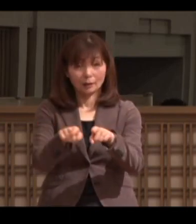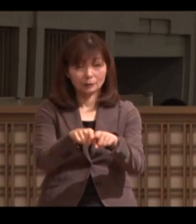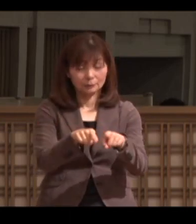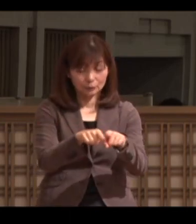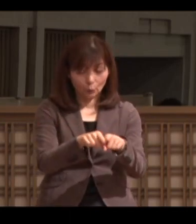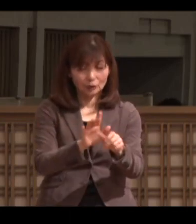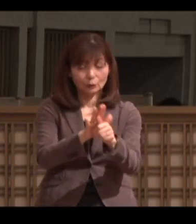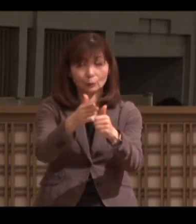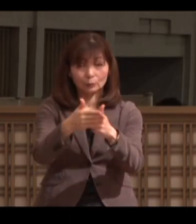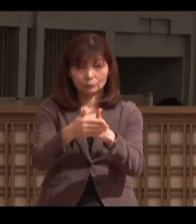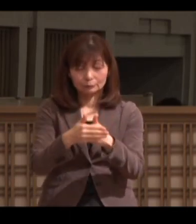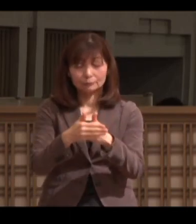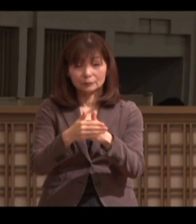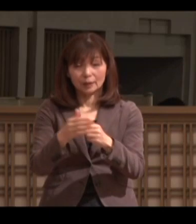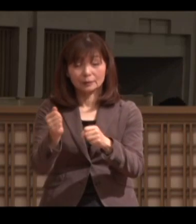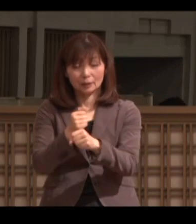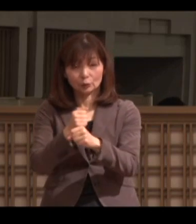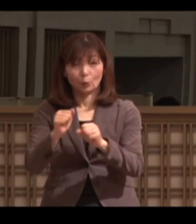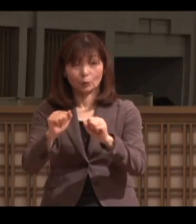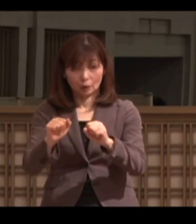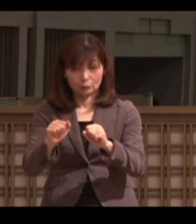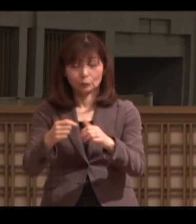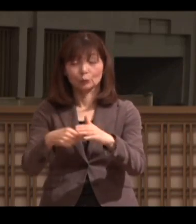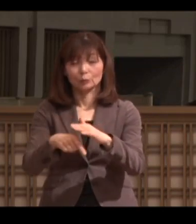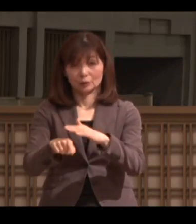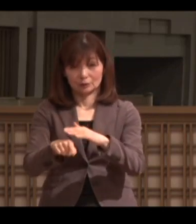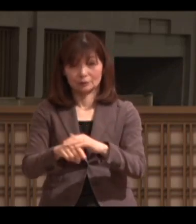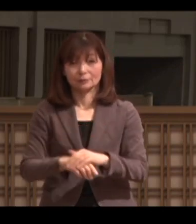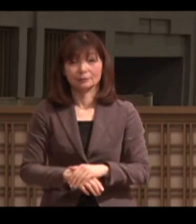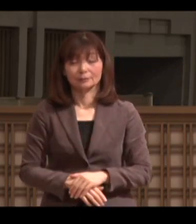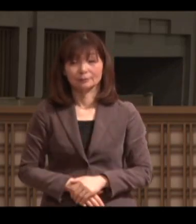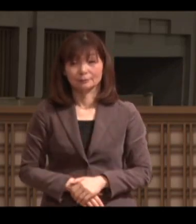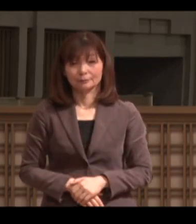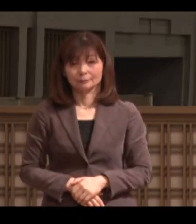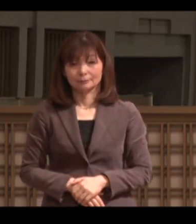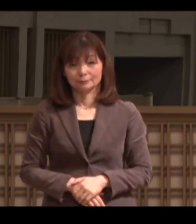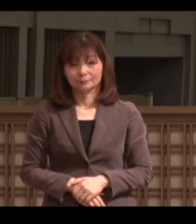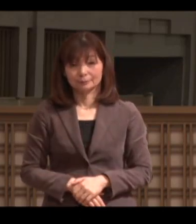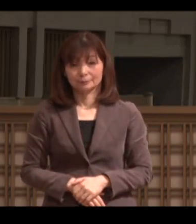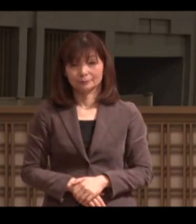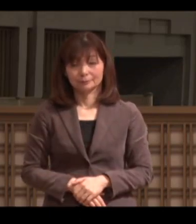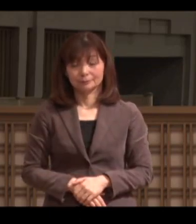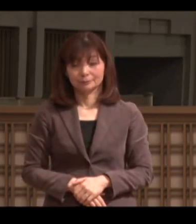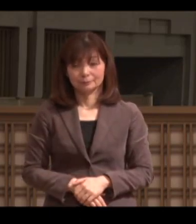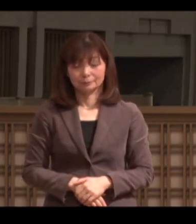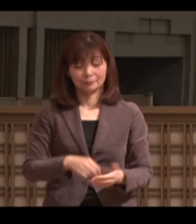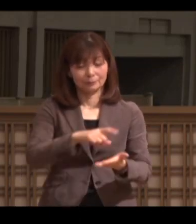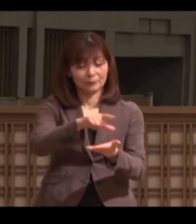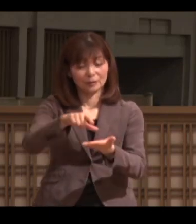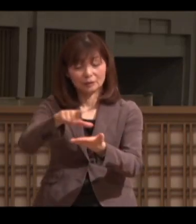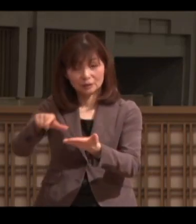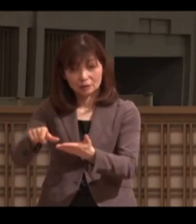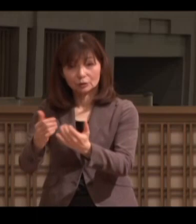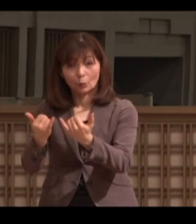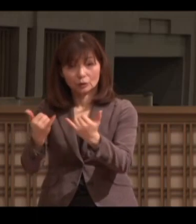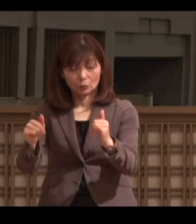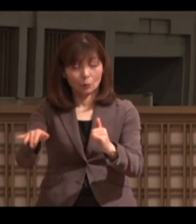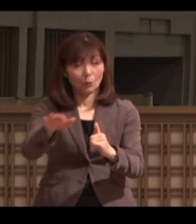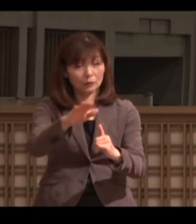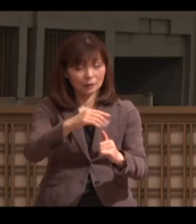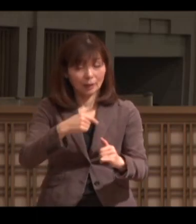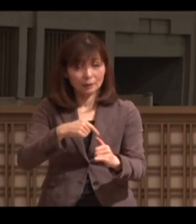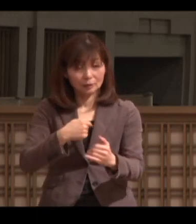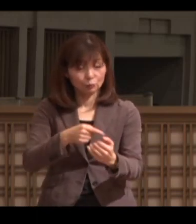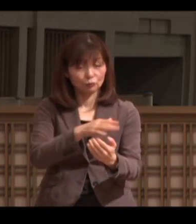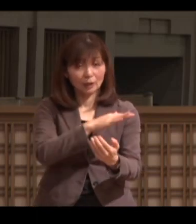を行うというあ行うことですでそのその土地の人々がお互い持てる力